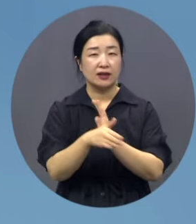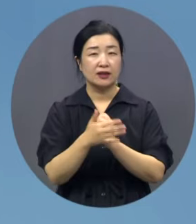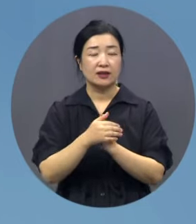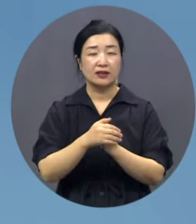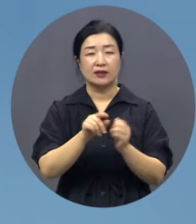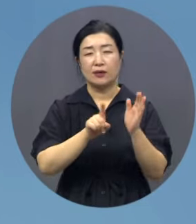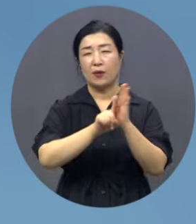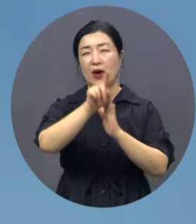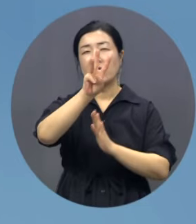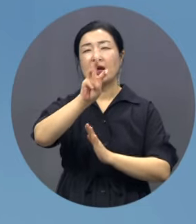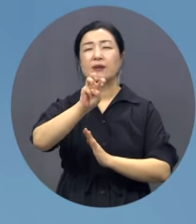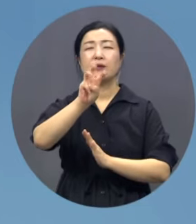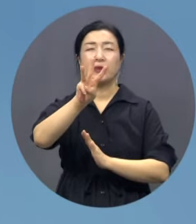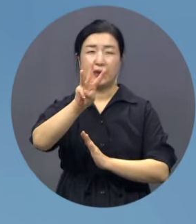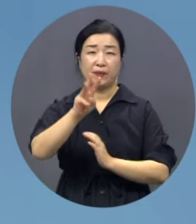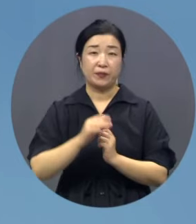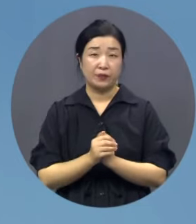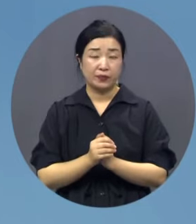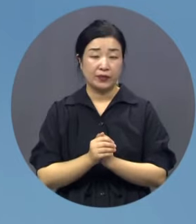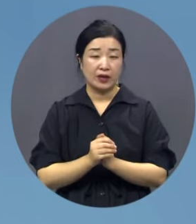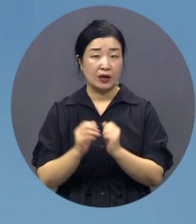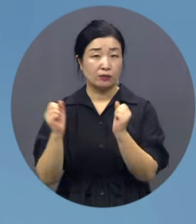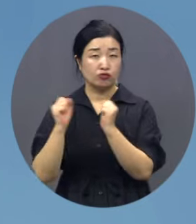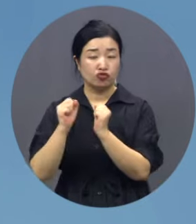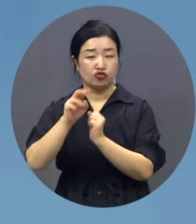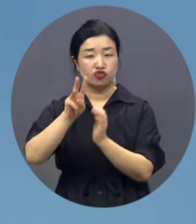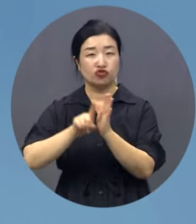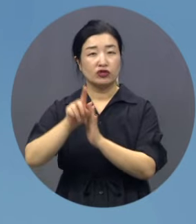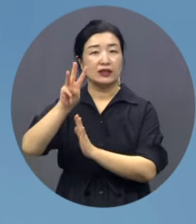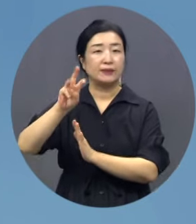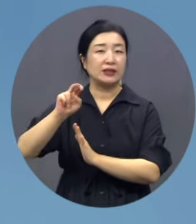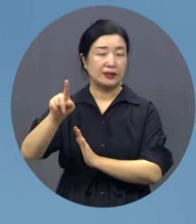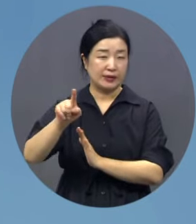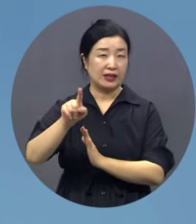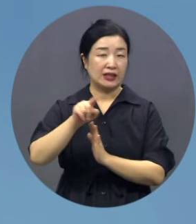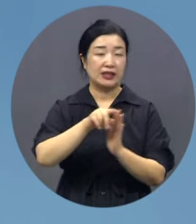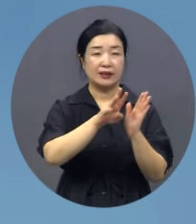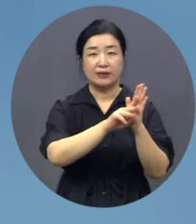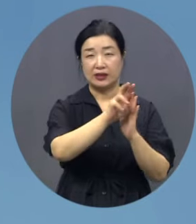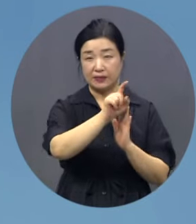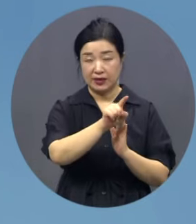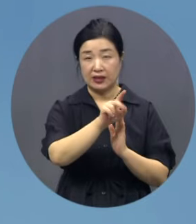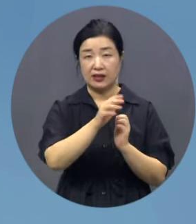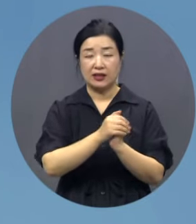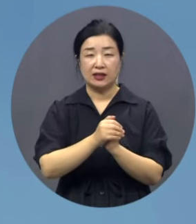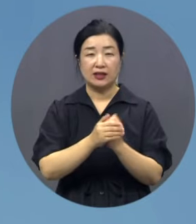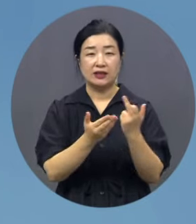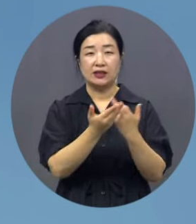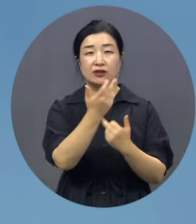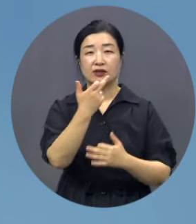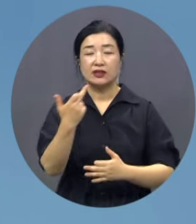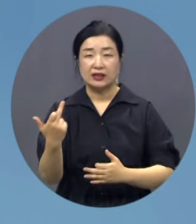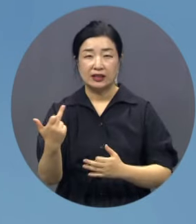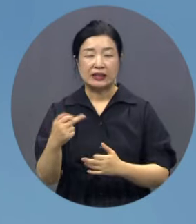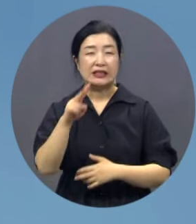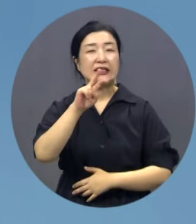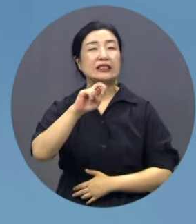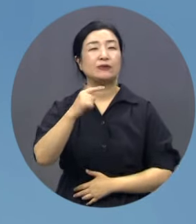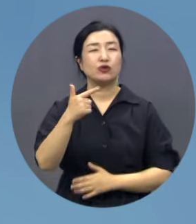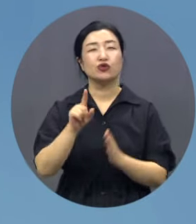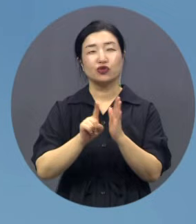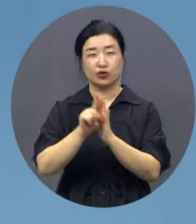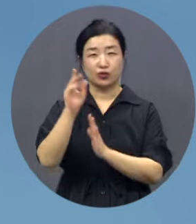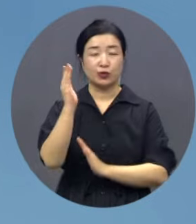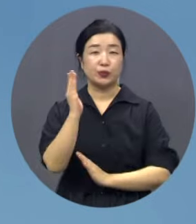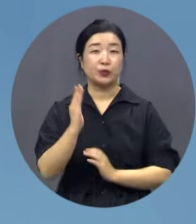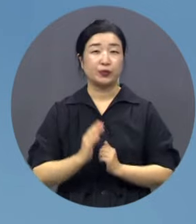33도까지 오르겠습니다 북부 지역 32도 서부 지역 31도 또 한라산 성판악 26도 안 파에